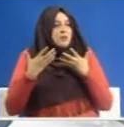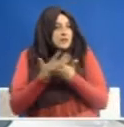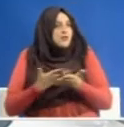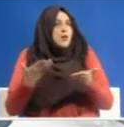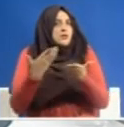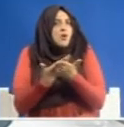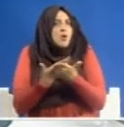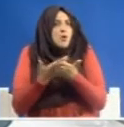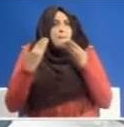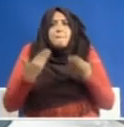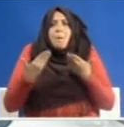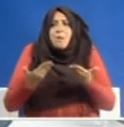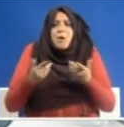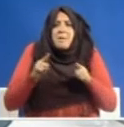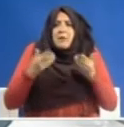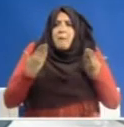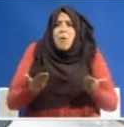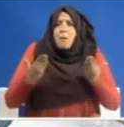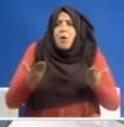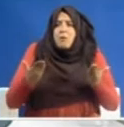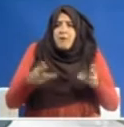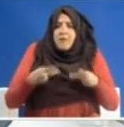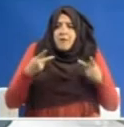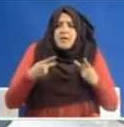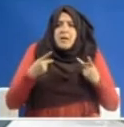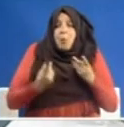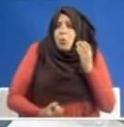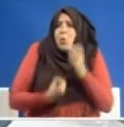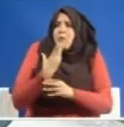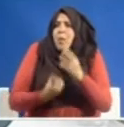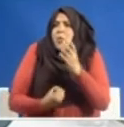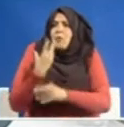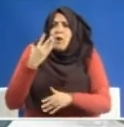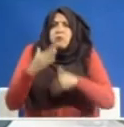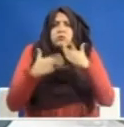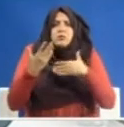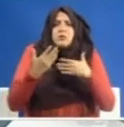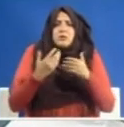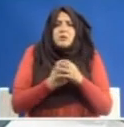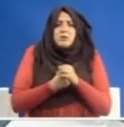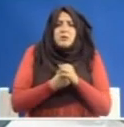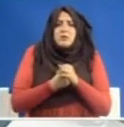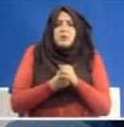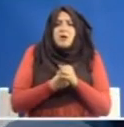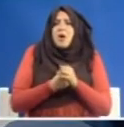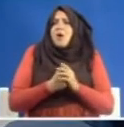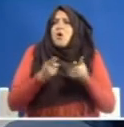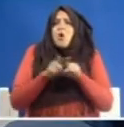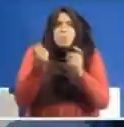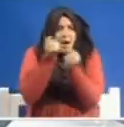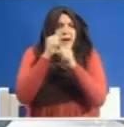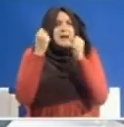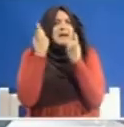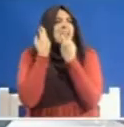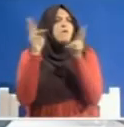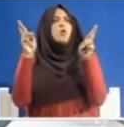من التحديات الكبرى في ظل هذه الثورات الثورة التكنولوجية، الثورة